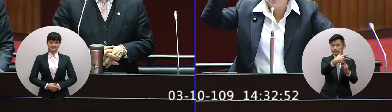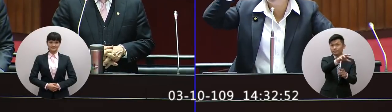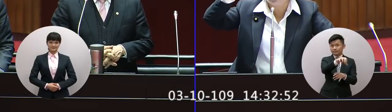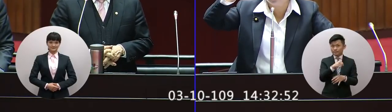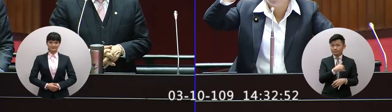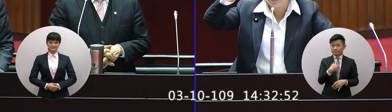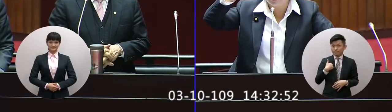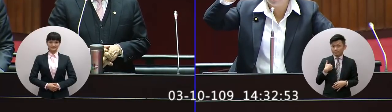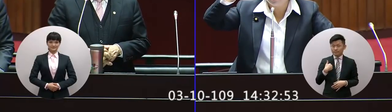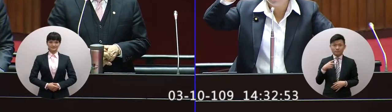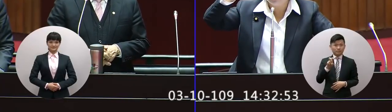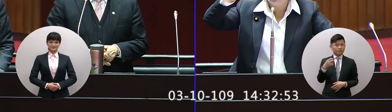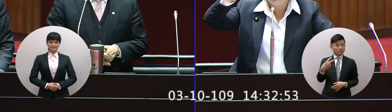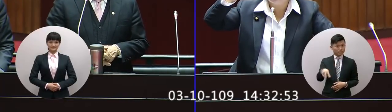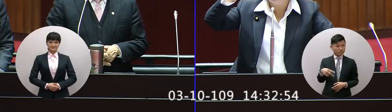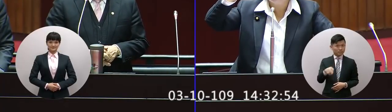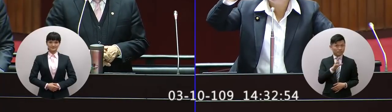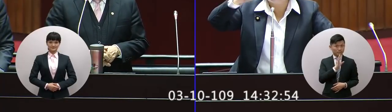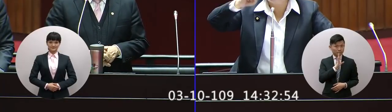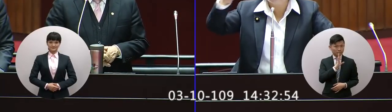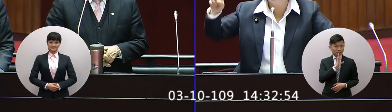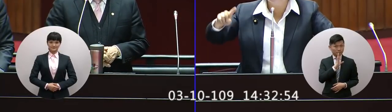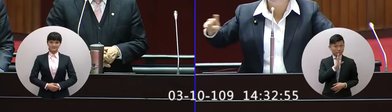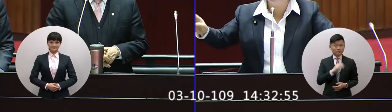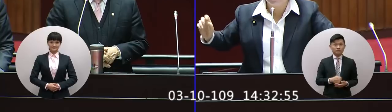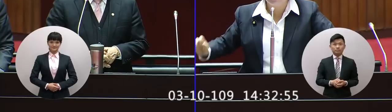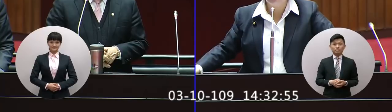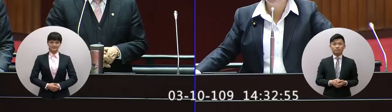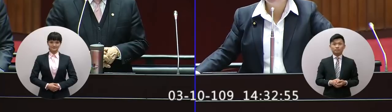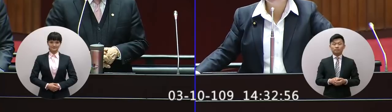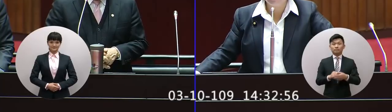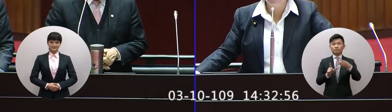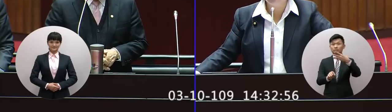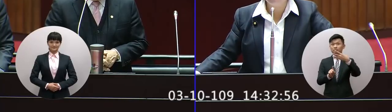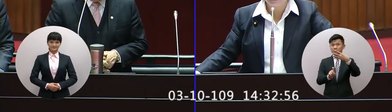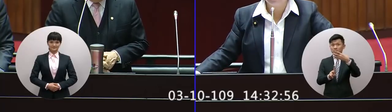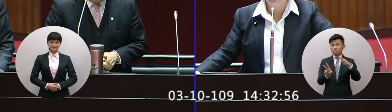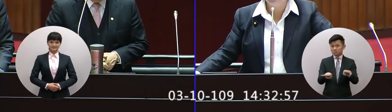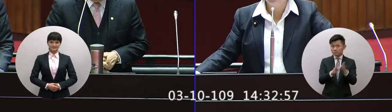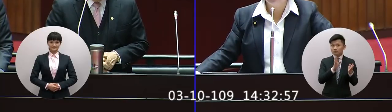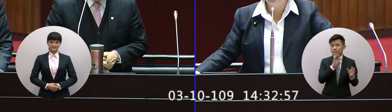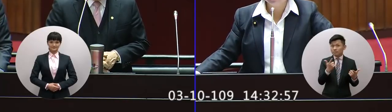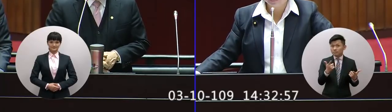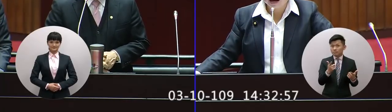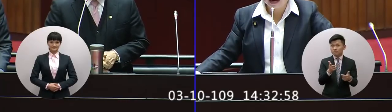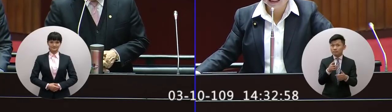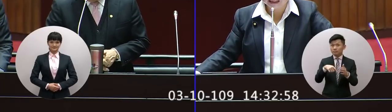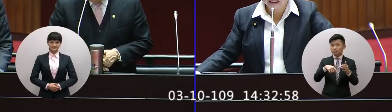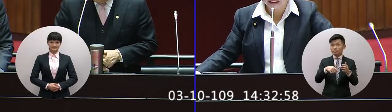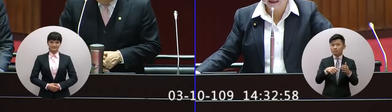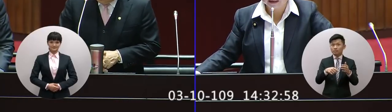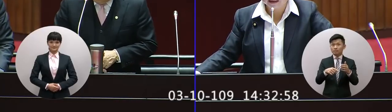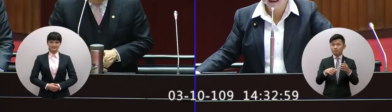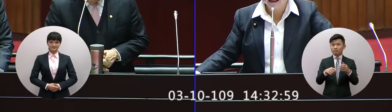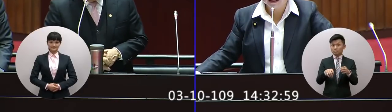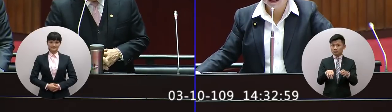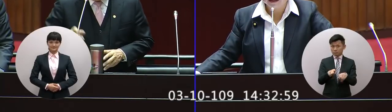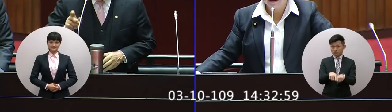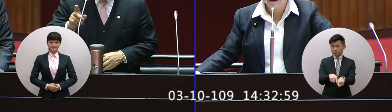货，22块。咱们一开始执行嘛，是吗，院长？12号开始执